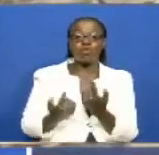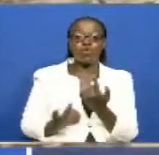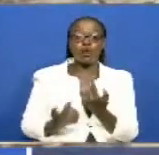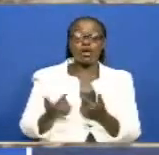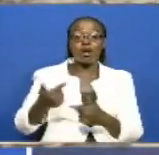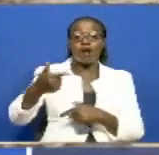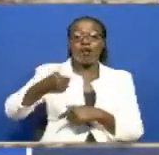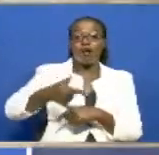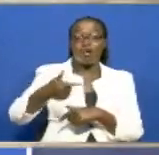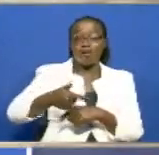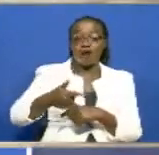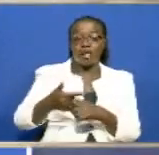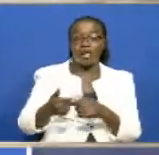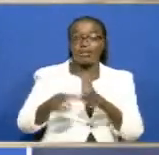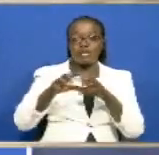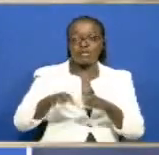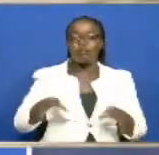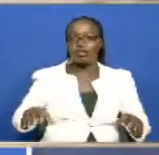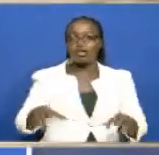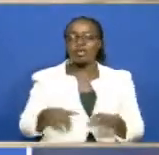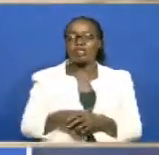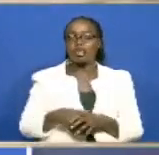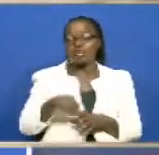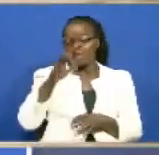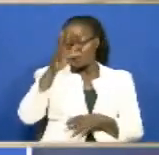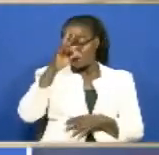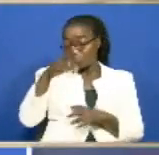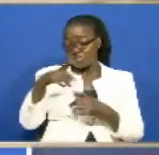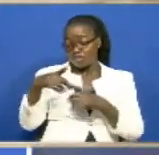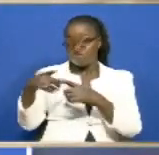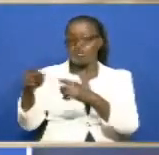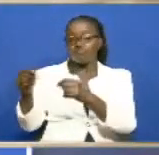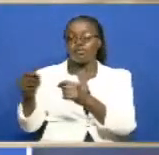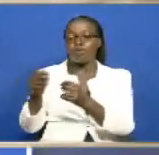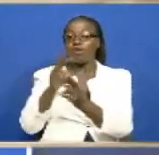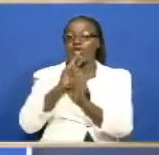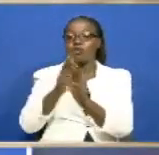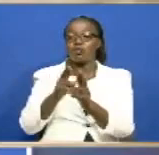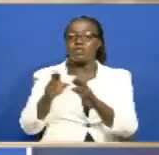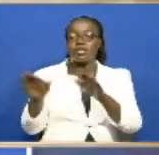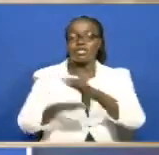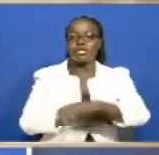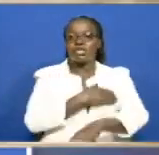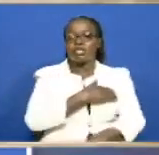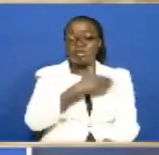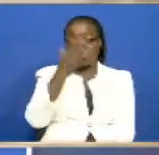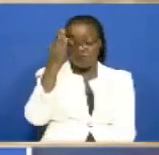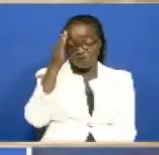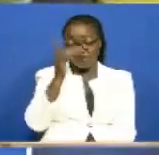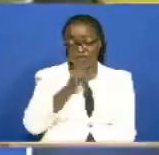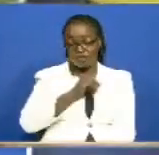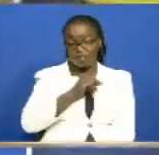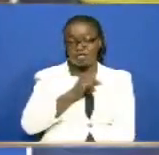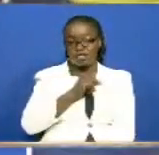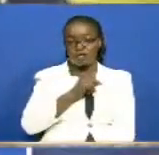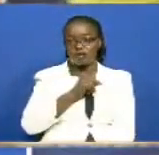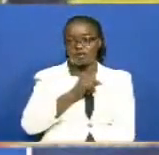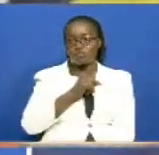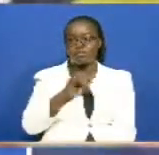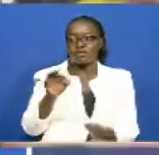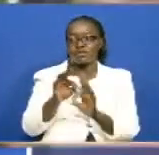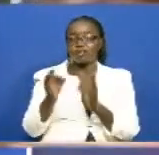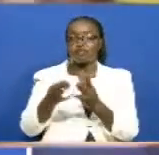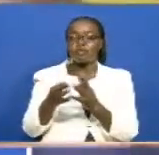Hutingo Market. Nilireport kwa polisi, hata assistant chief anajua hii maneno. Anajua. The family